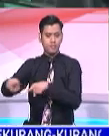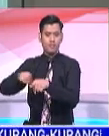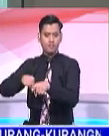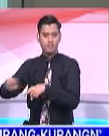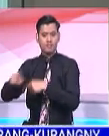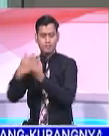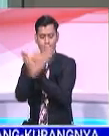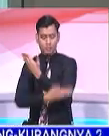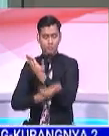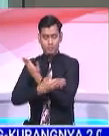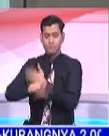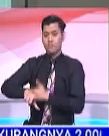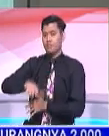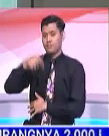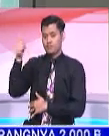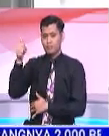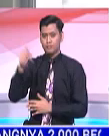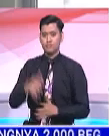nanti.